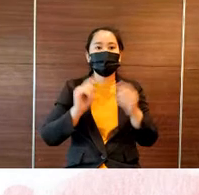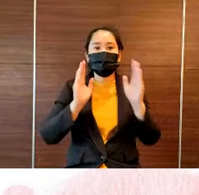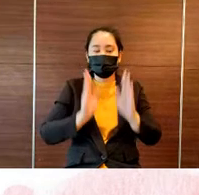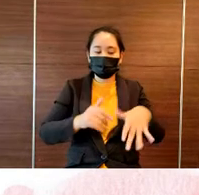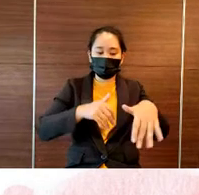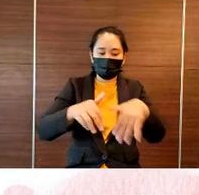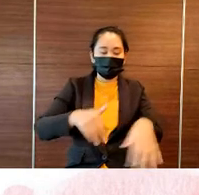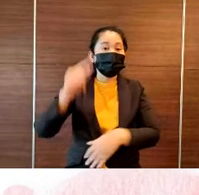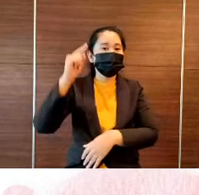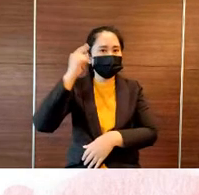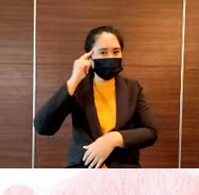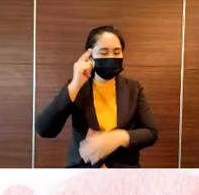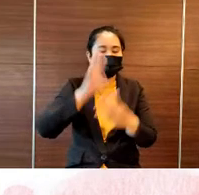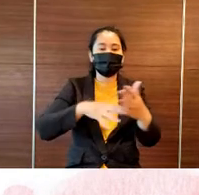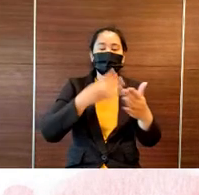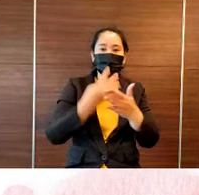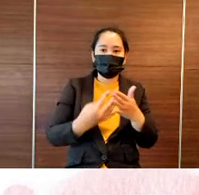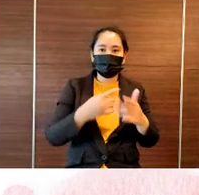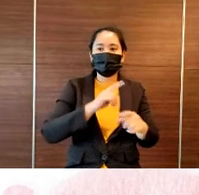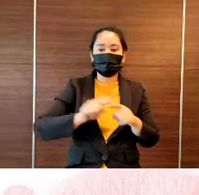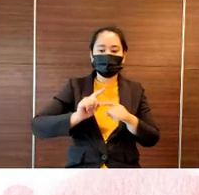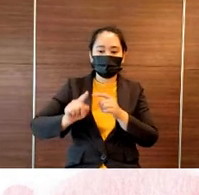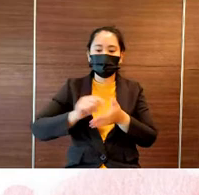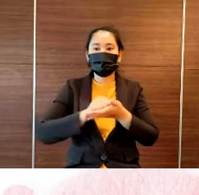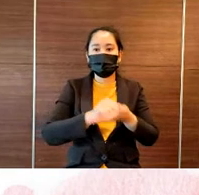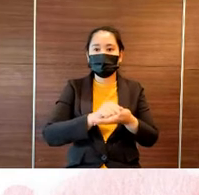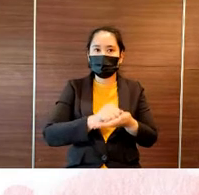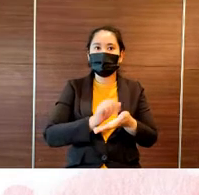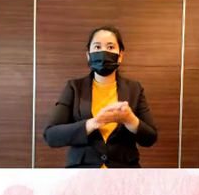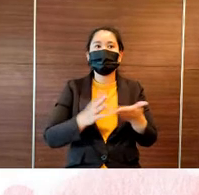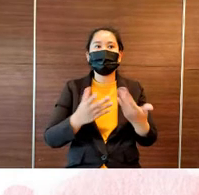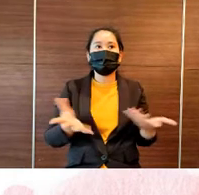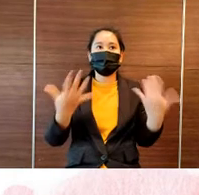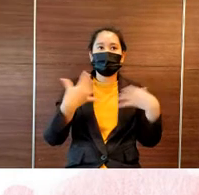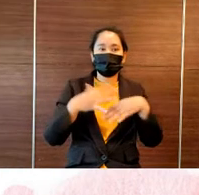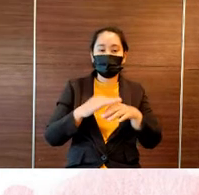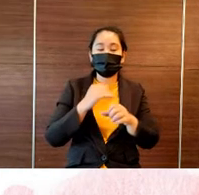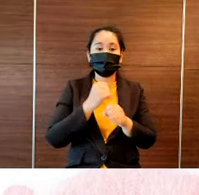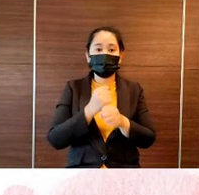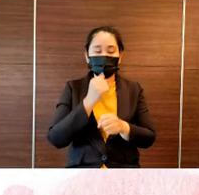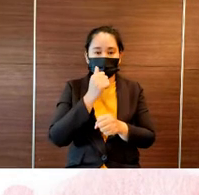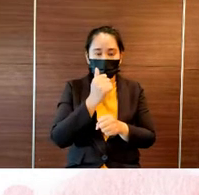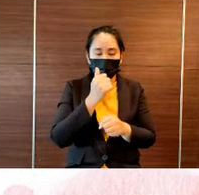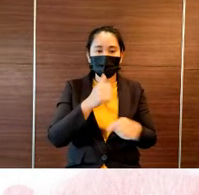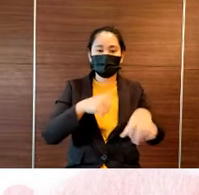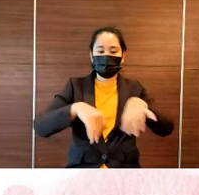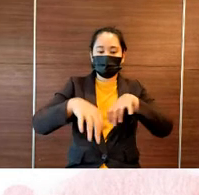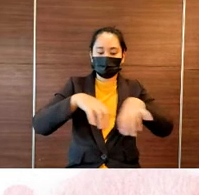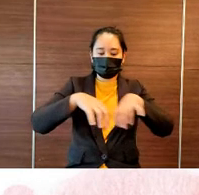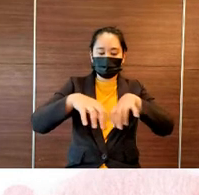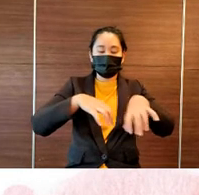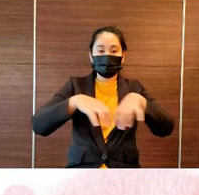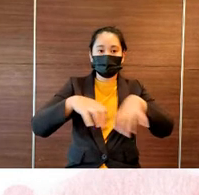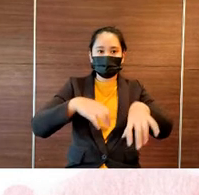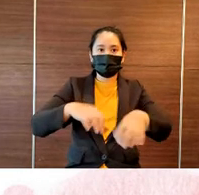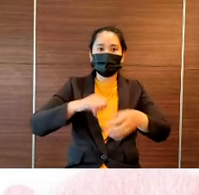คิดมาวางรูปแบบการให้บริการและมีส่วนร่วมในการจัดและให้บริการที่เหมาะ